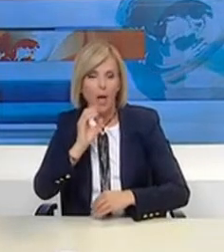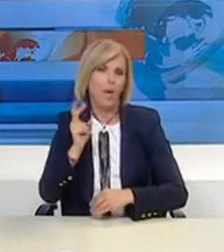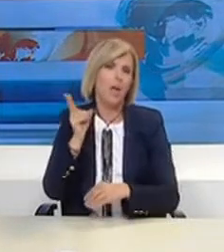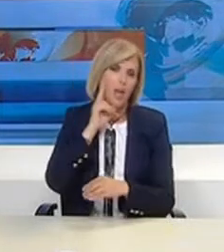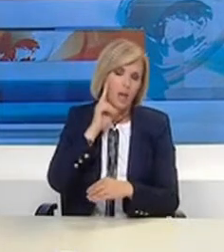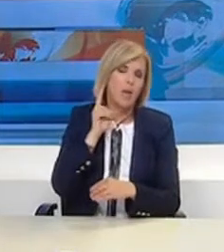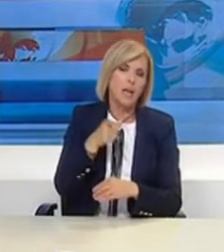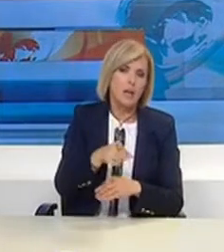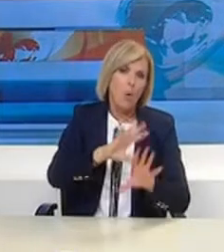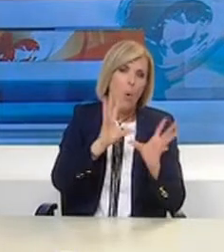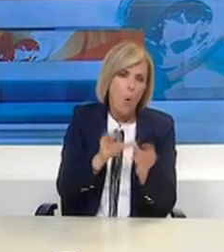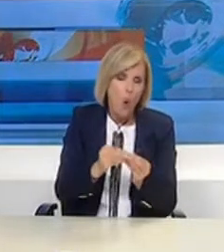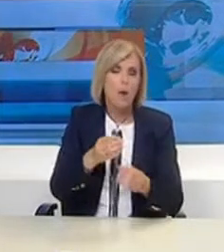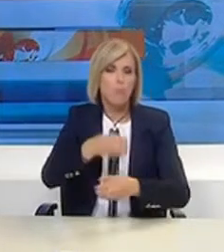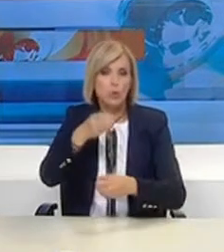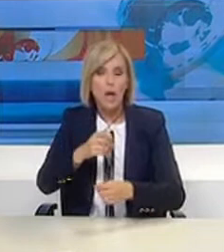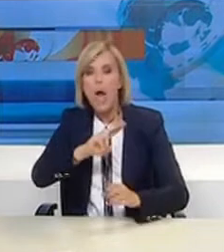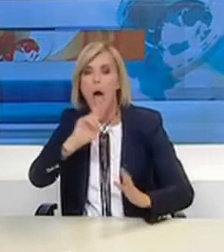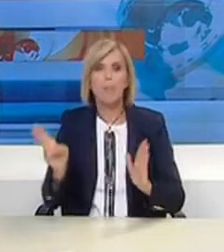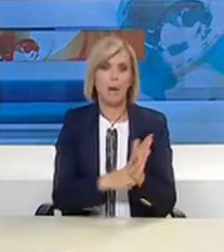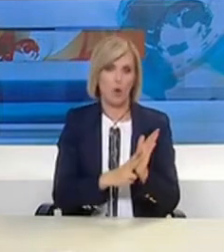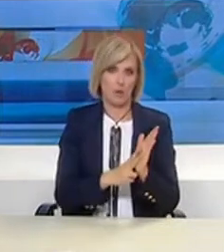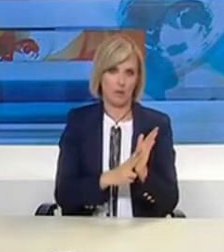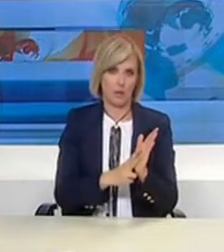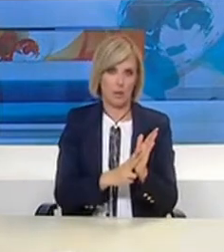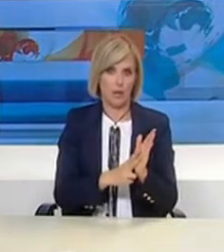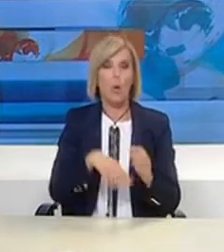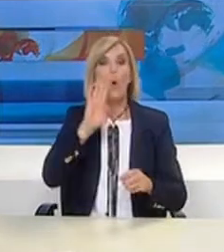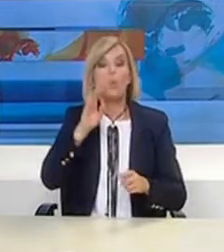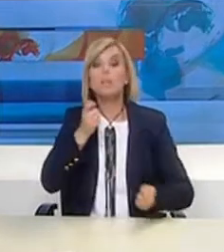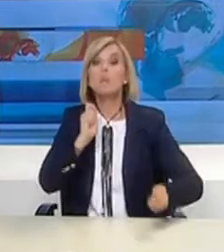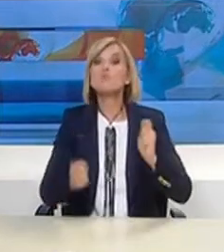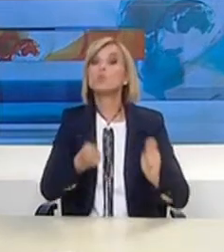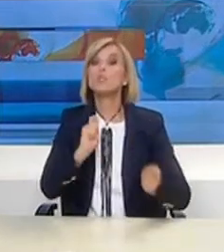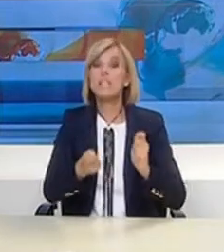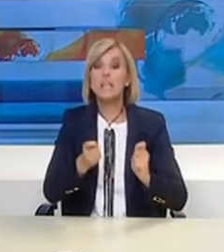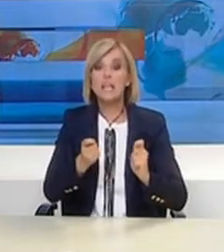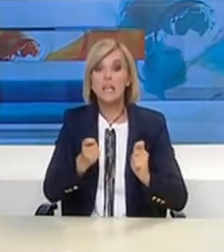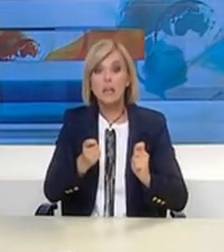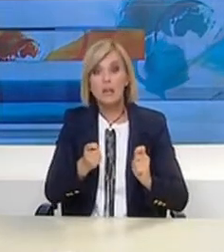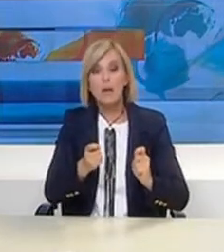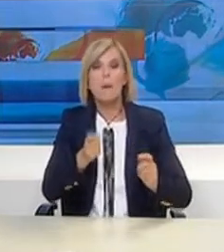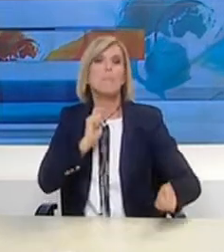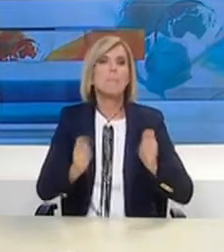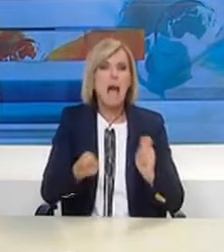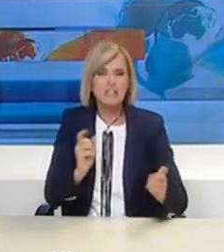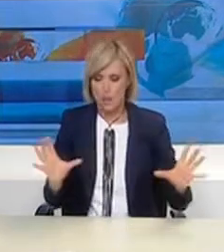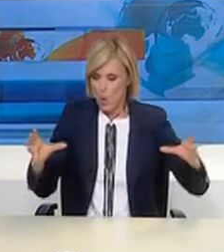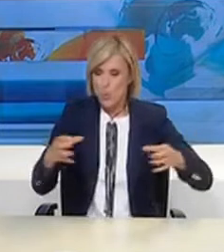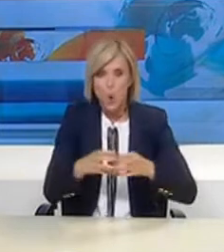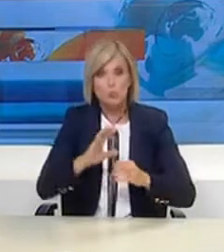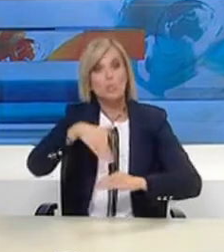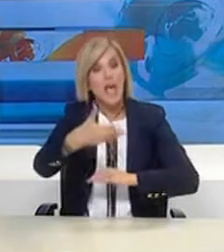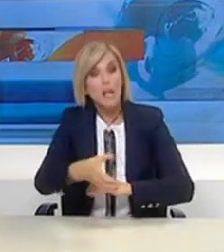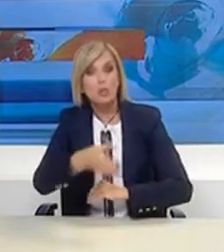δεν επιτρέπεται. Όπως επίσης δεν επιτρέπεται στα καταστήματα αυτά να παίζουν μουσική στη διαπασόν. Άτυπα πάρτι και συγχρονισμός έξω από